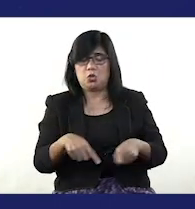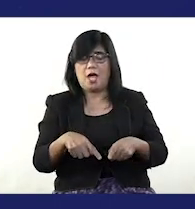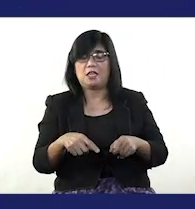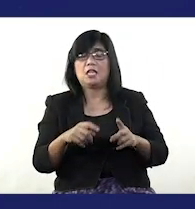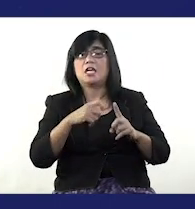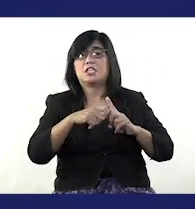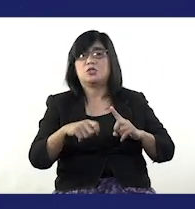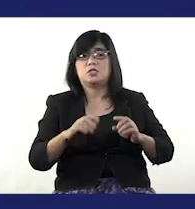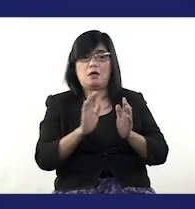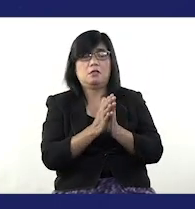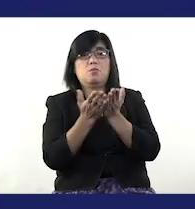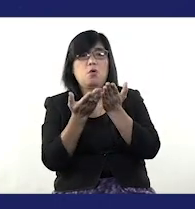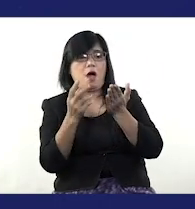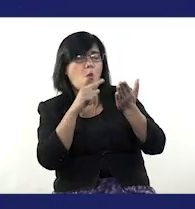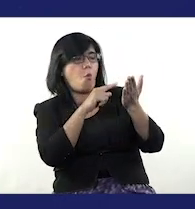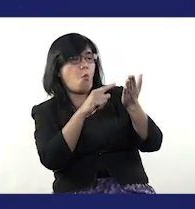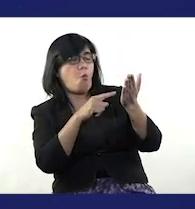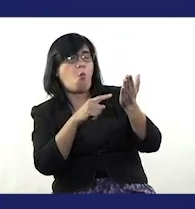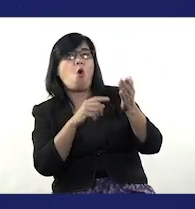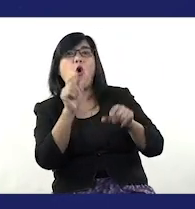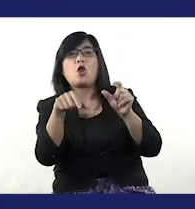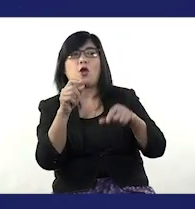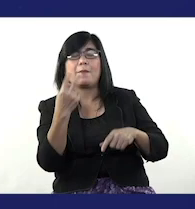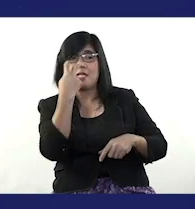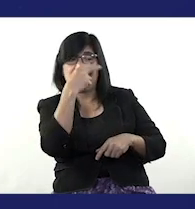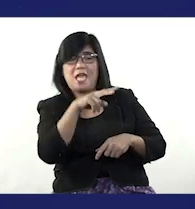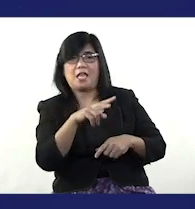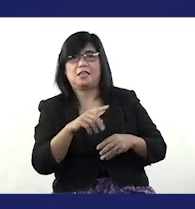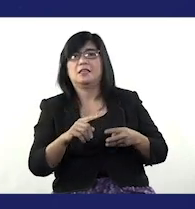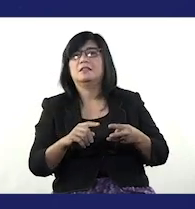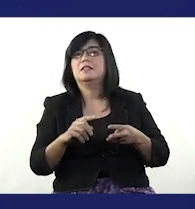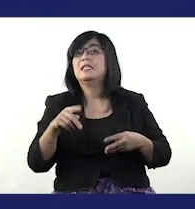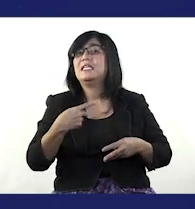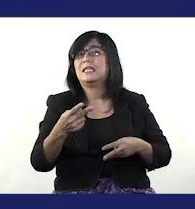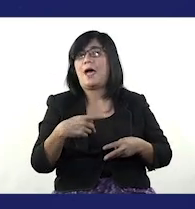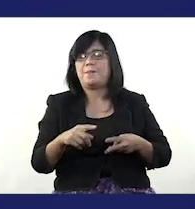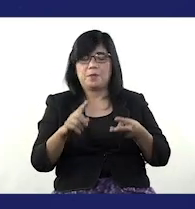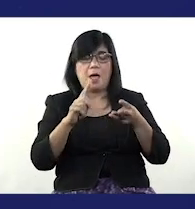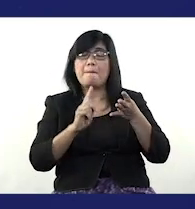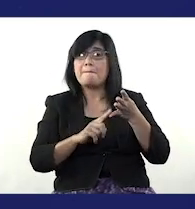dapat dibaca semua orang 4 Hai di dunia ini huh